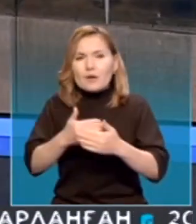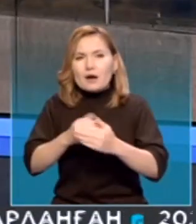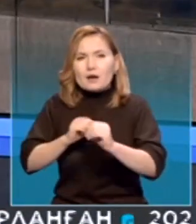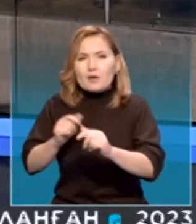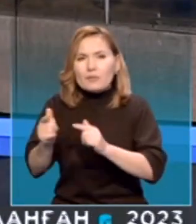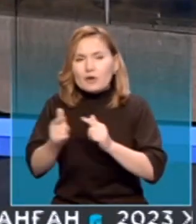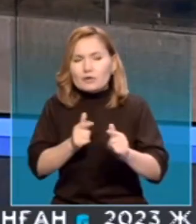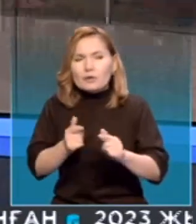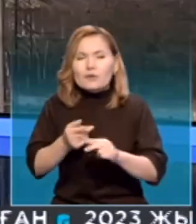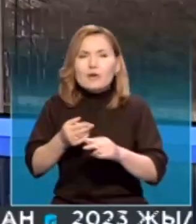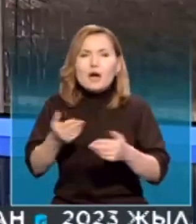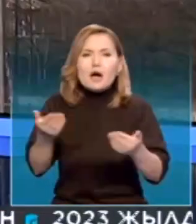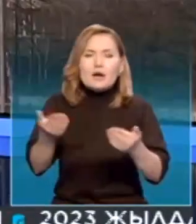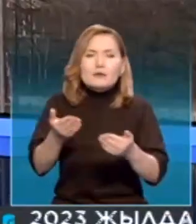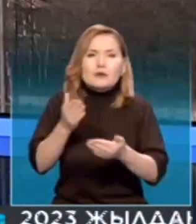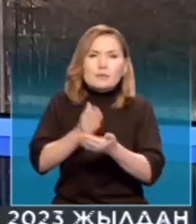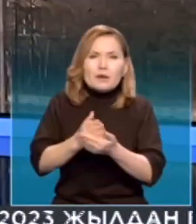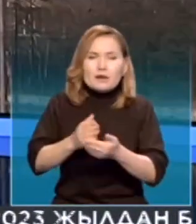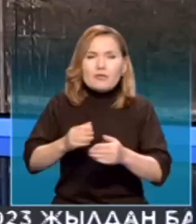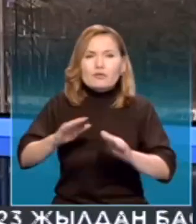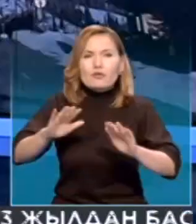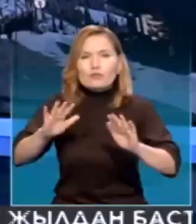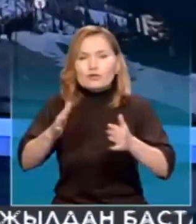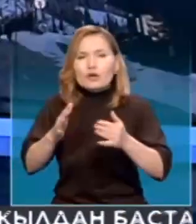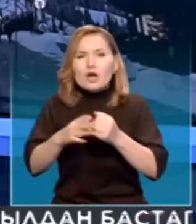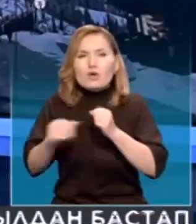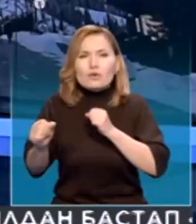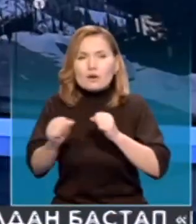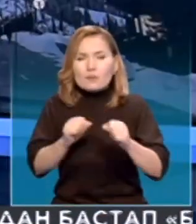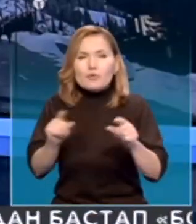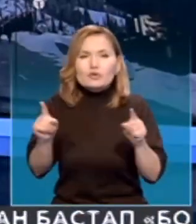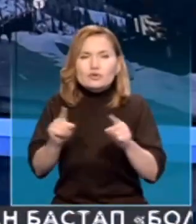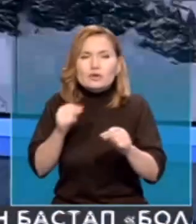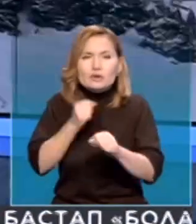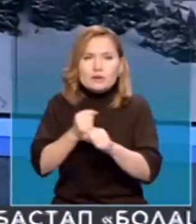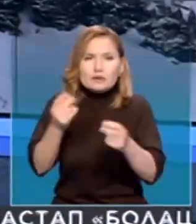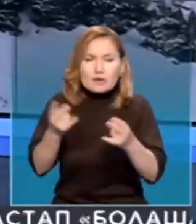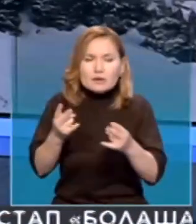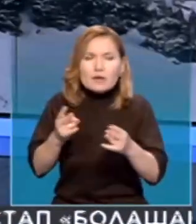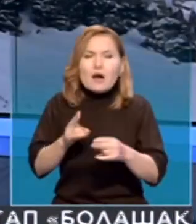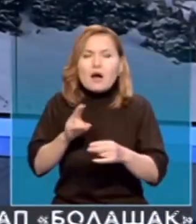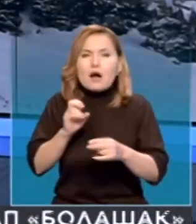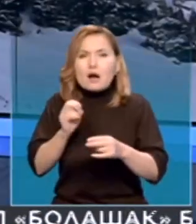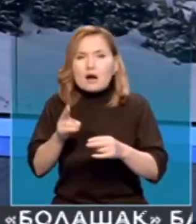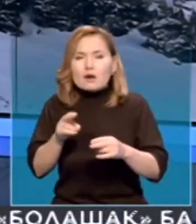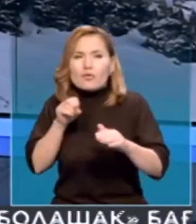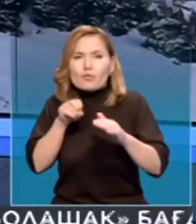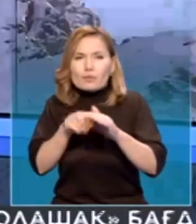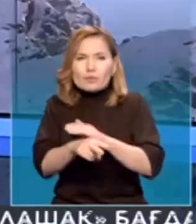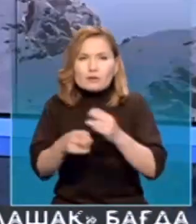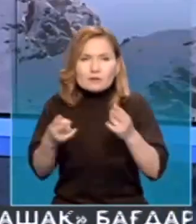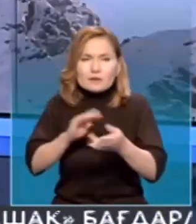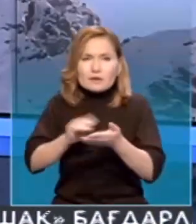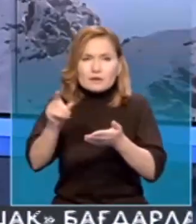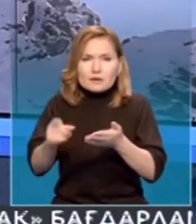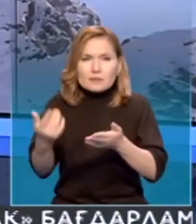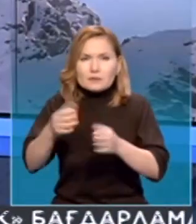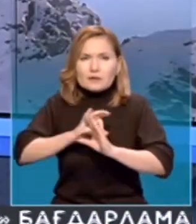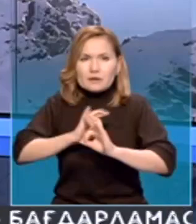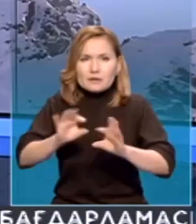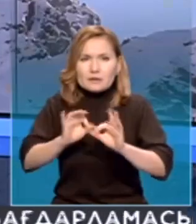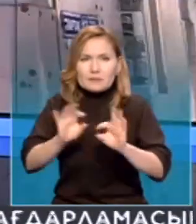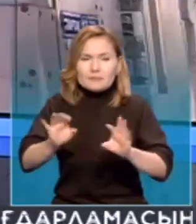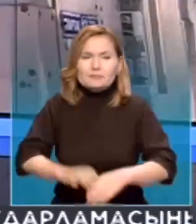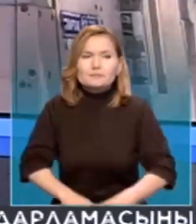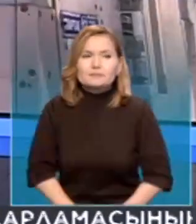алуға мүмкіндік береді. Дүмпу басталса не істеу керек? Қалай аман қалуға болады? Мамандармен тілдескен тілшіміз Нұрсұлтан Тілектес